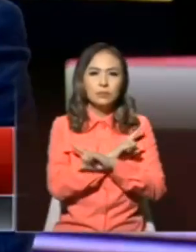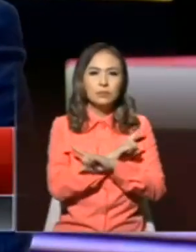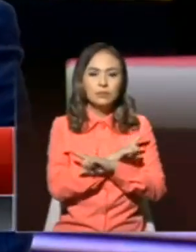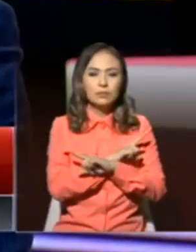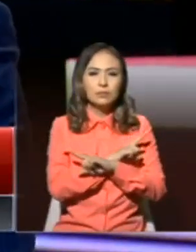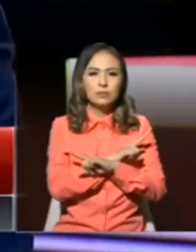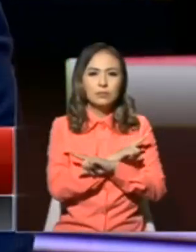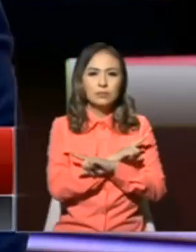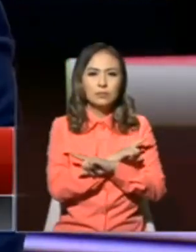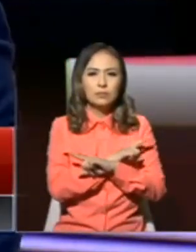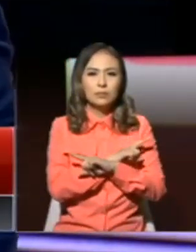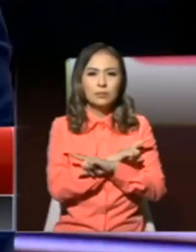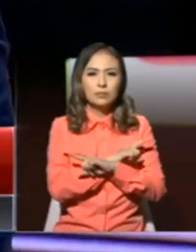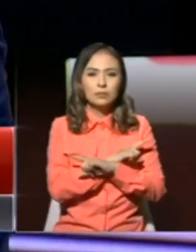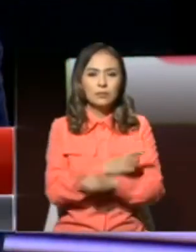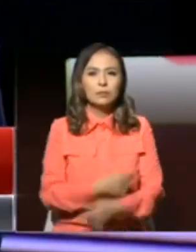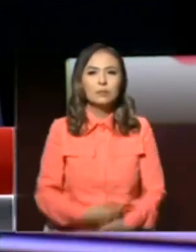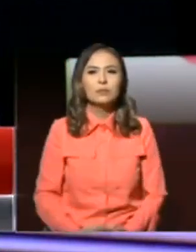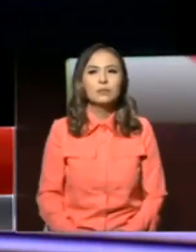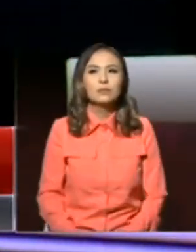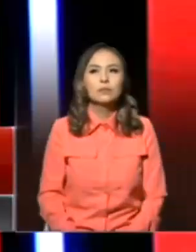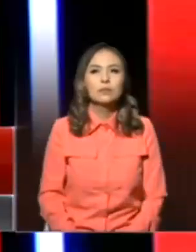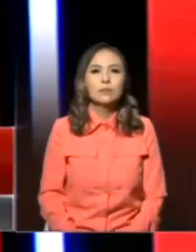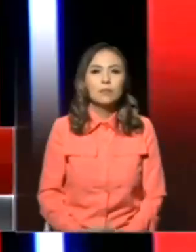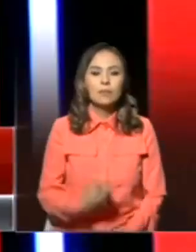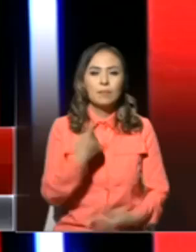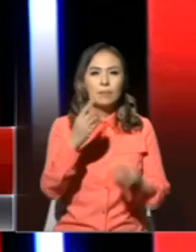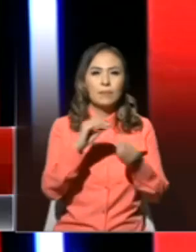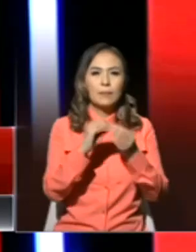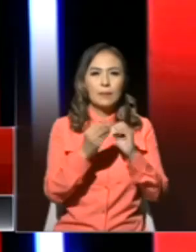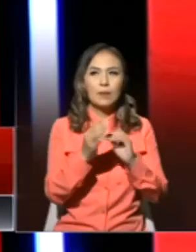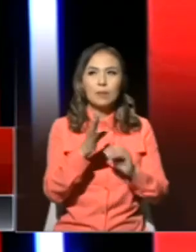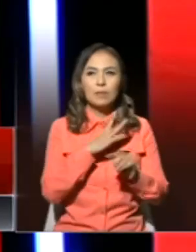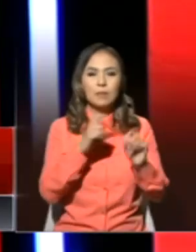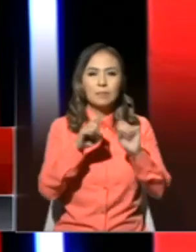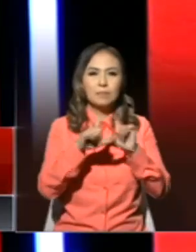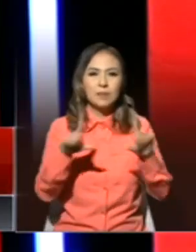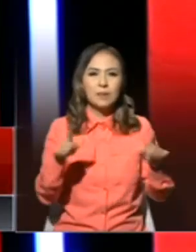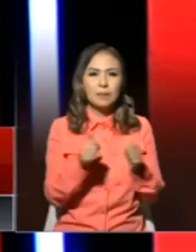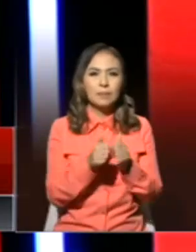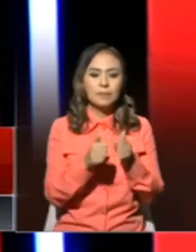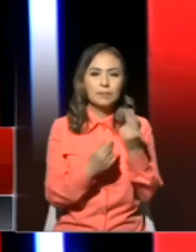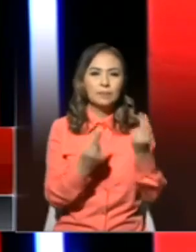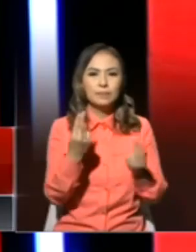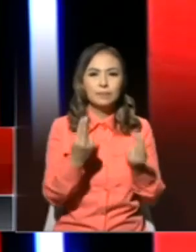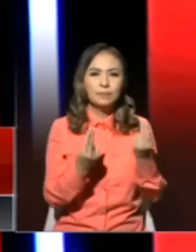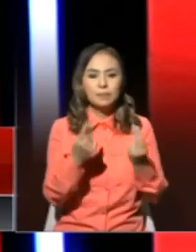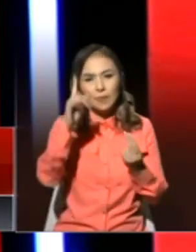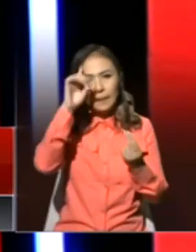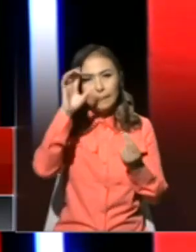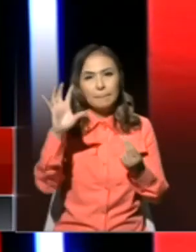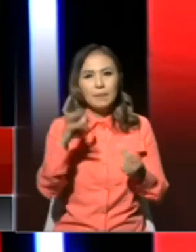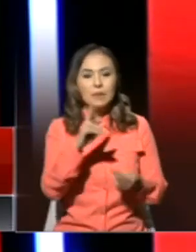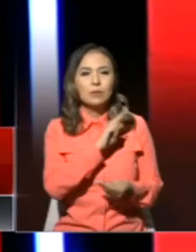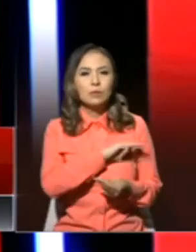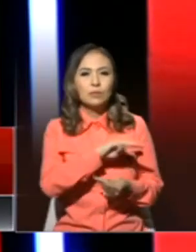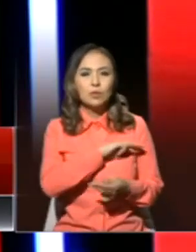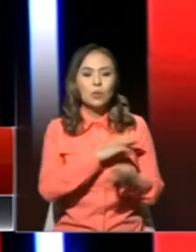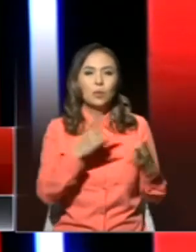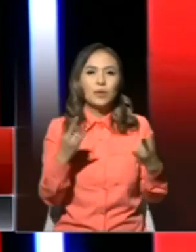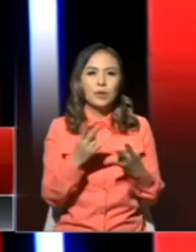осыған барады. Сөйтіп барады. Аманжол мырза жаңа бір мәселені айтты, мектеп қабырғасынан бастап бұл ойынға жаңағы психологтар жұмыс істеу керек